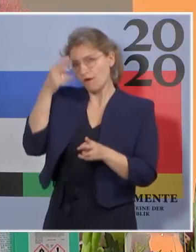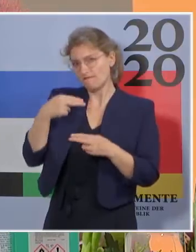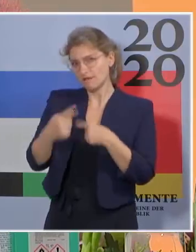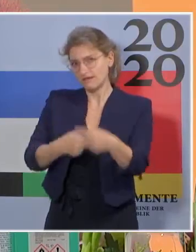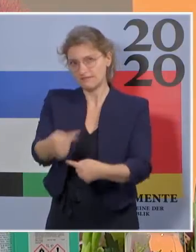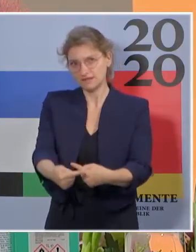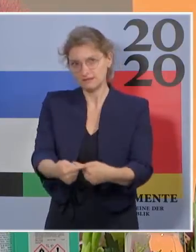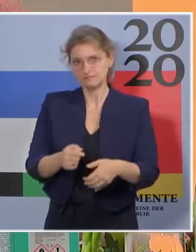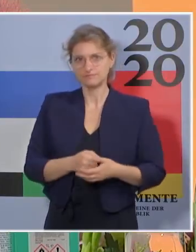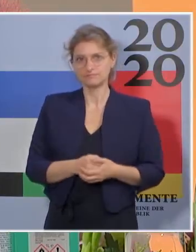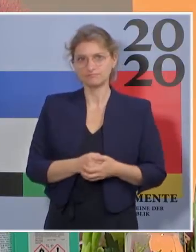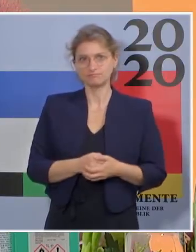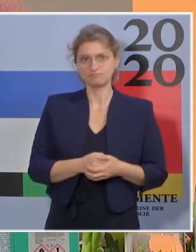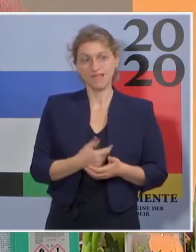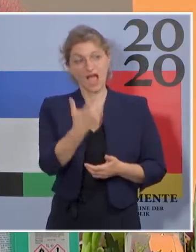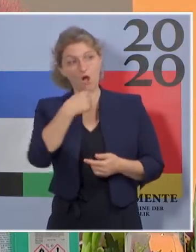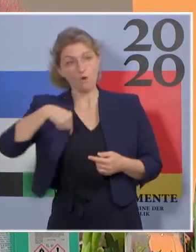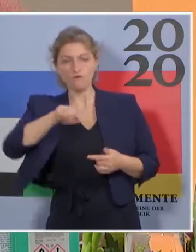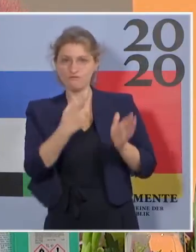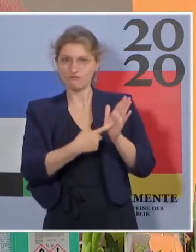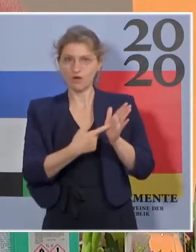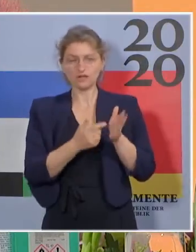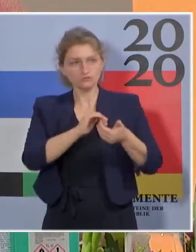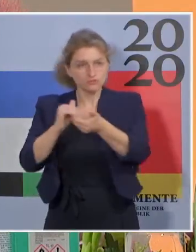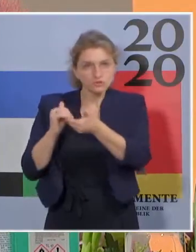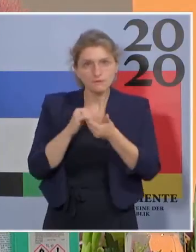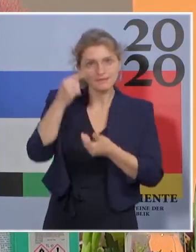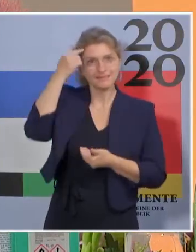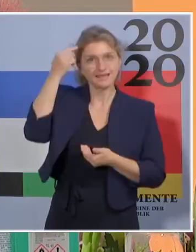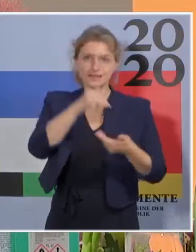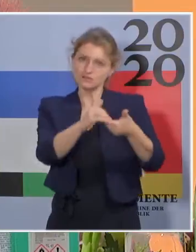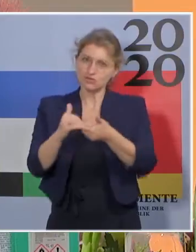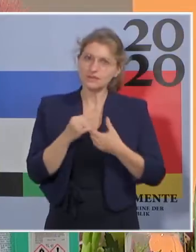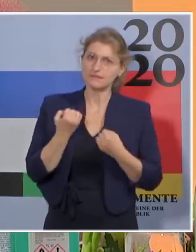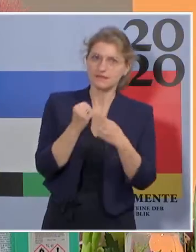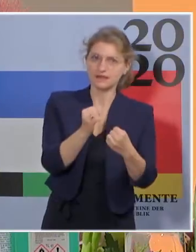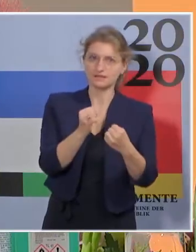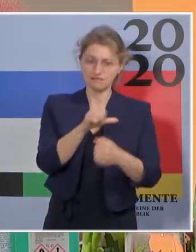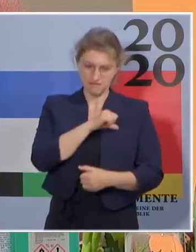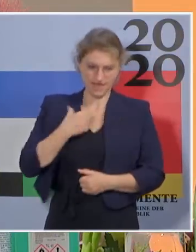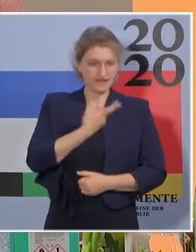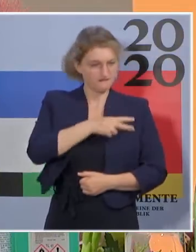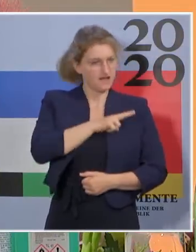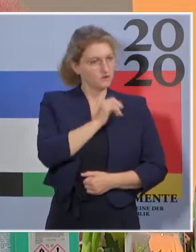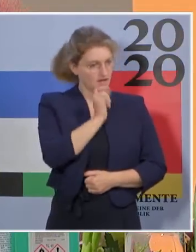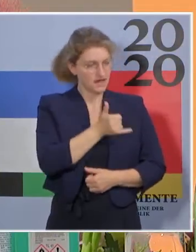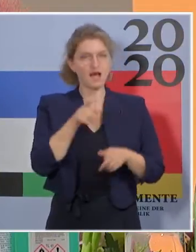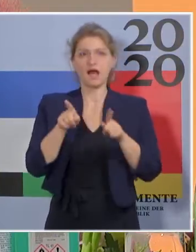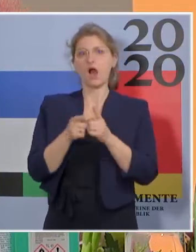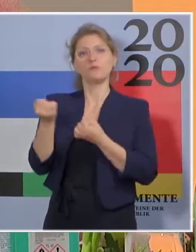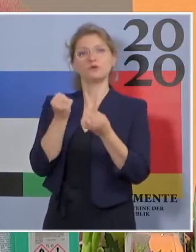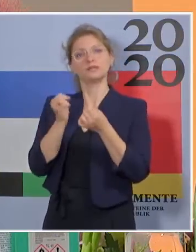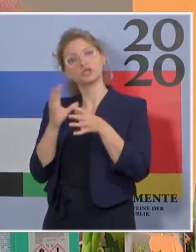uns gemeinsames Denken und Handeln, bürgerliche Eigenverantwortung und auch politische Mitwirkung. Denn nur